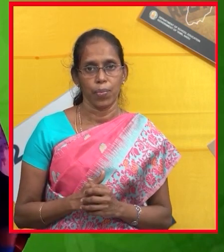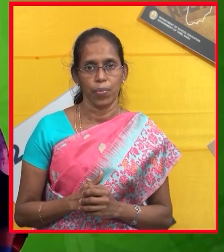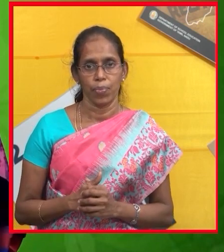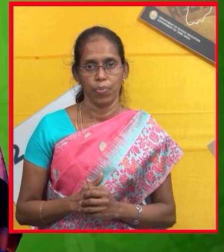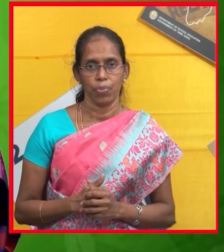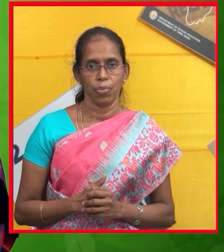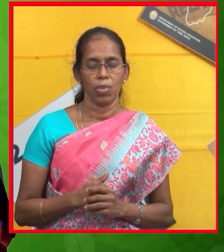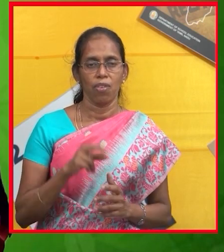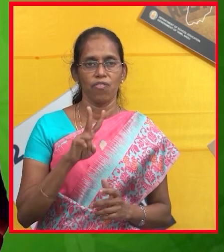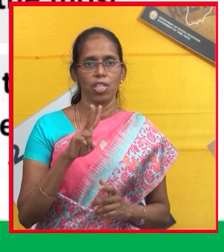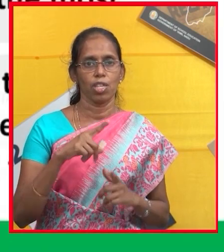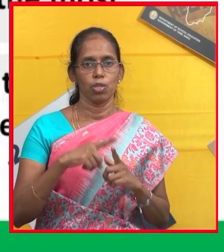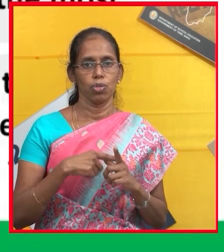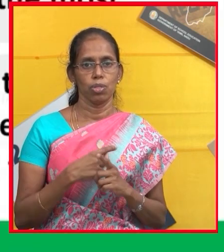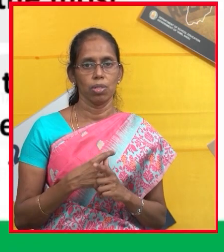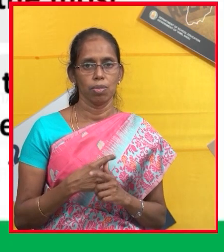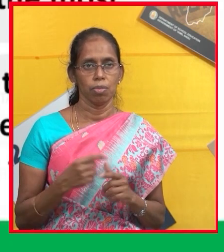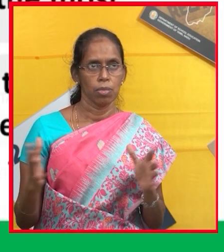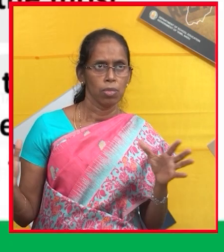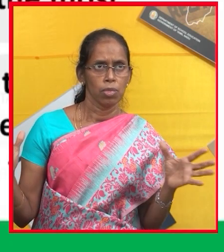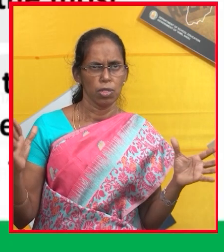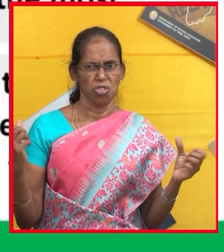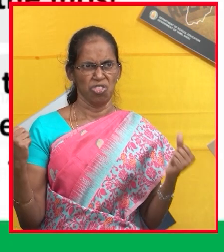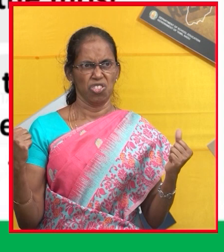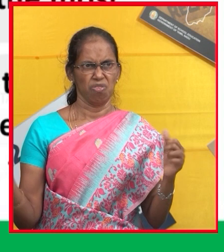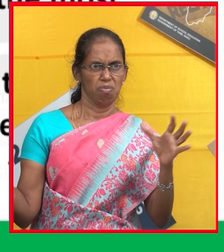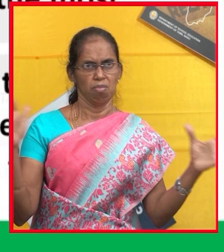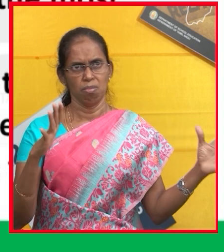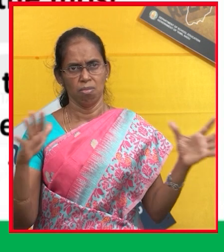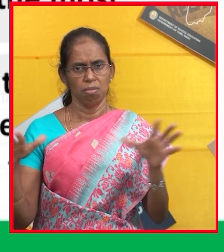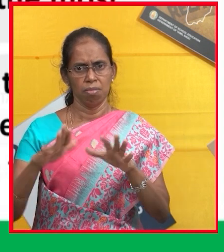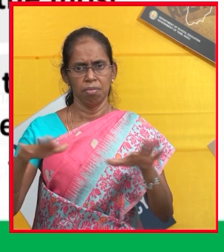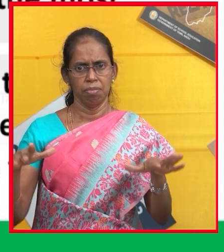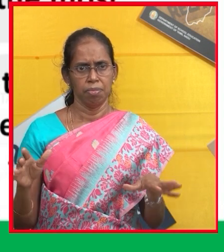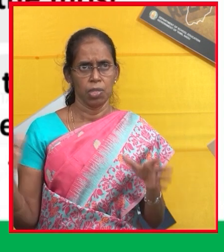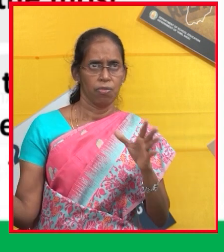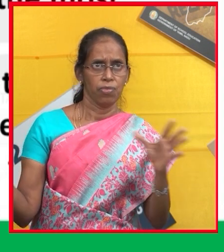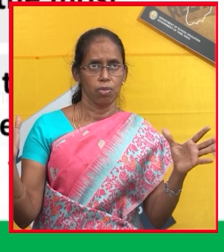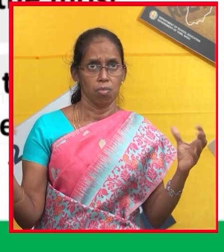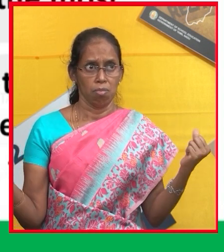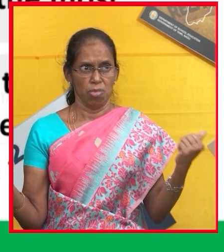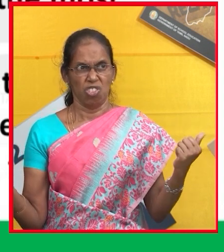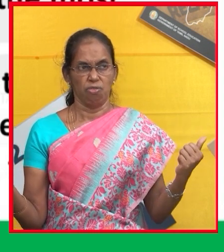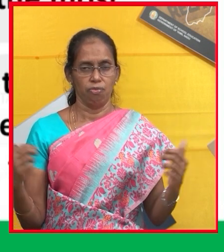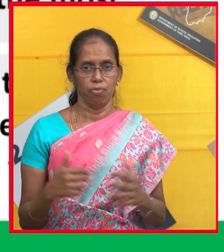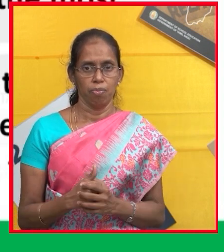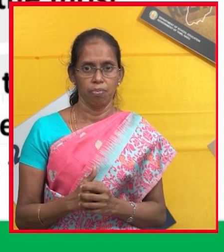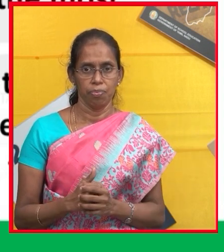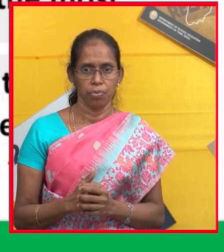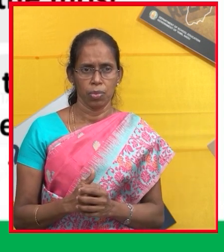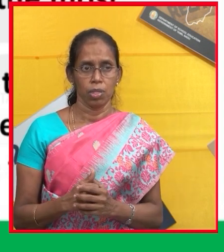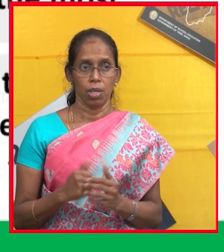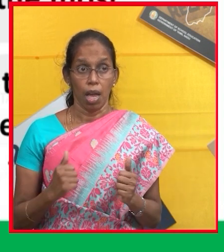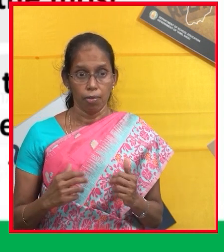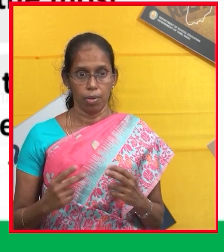கேப்டன் சொல்கிறாங்க, வார்த்திகா ஜோஷி, த sea can get really tough when winds are picking up. Those are the items we have